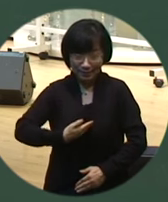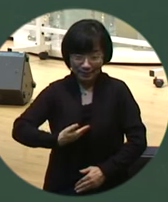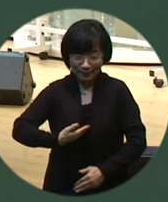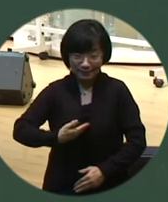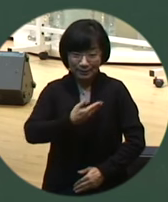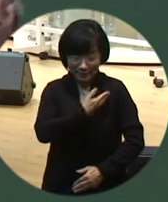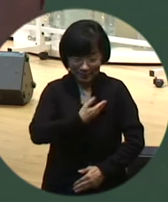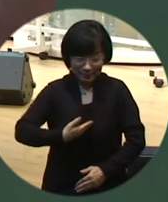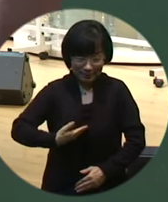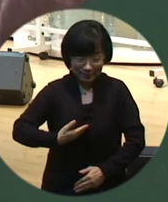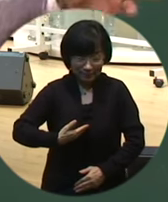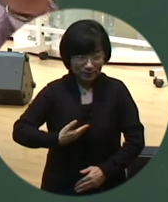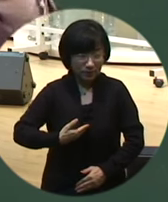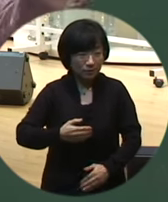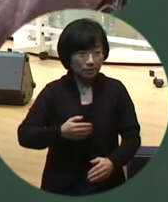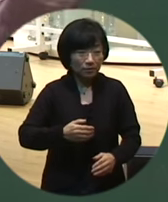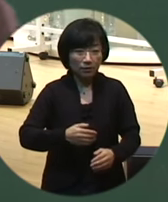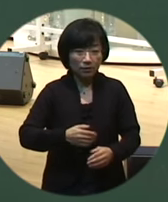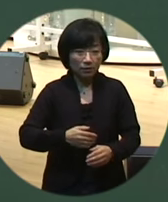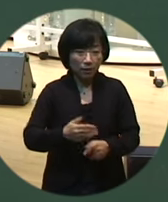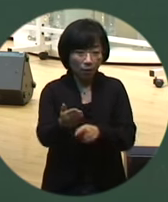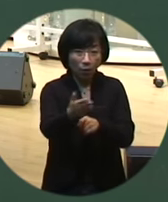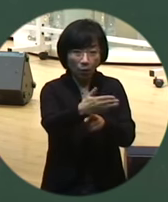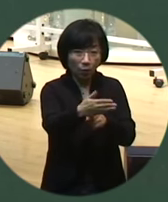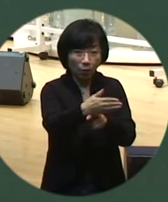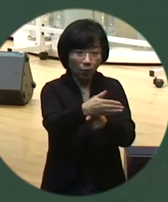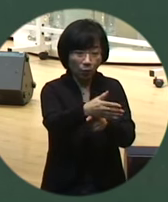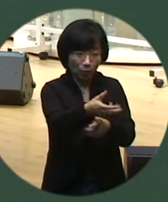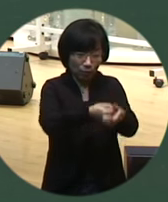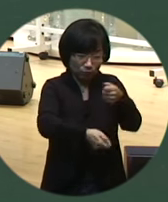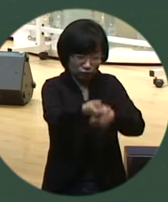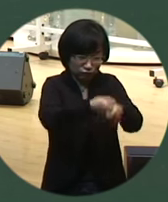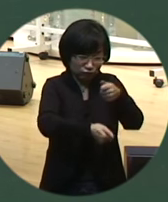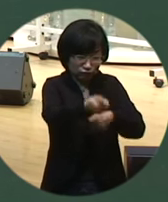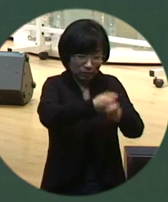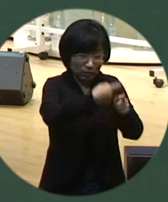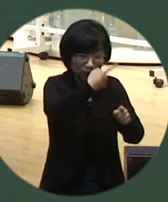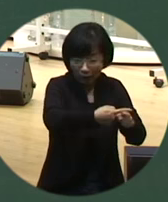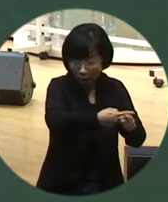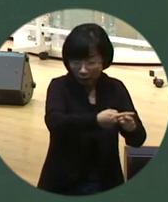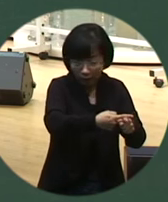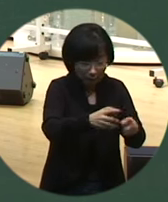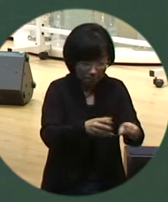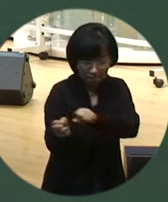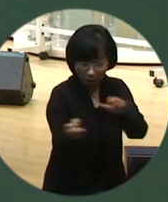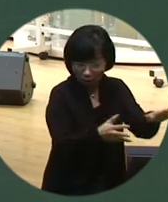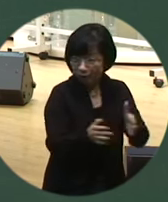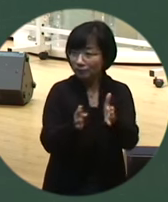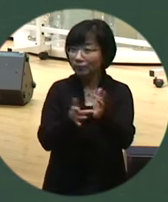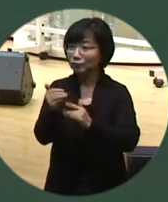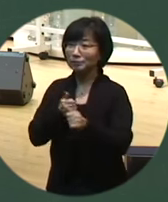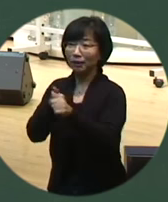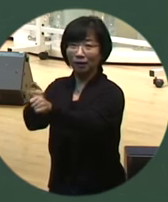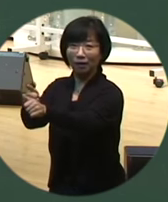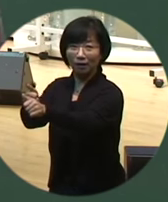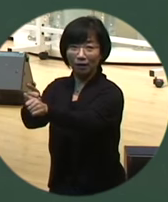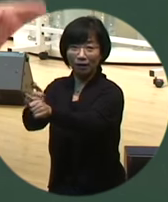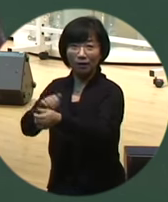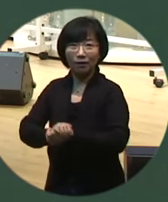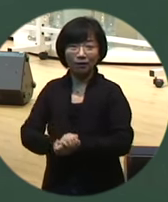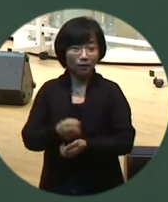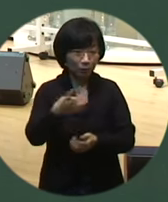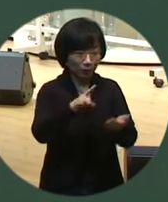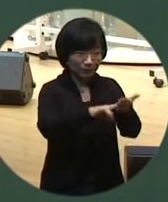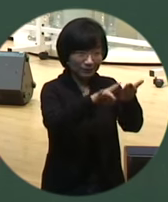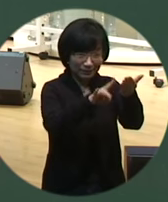오라니까 따라갔겠지만은 고기 잡다가 배 버리고 떠나고. They followed the Lord. They discarded all their nets and their fishing boats and they followed the Lord. 세무서 다니다